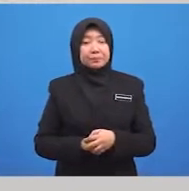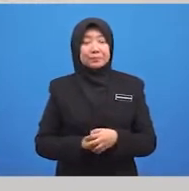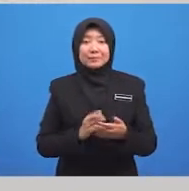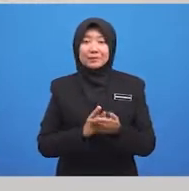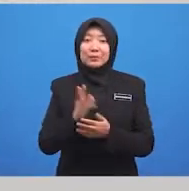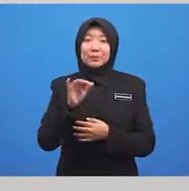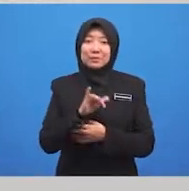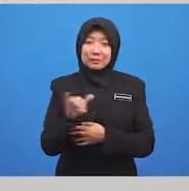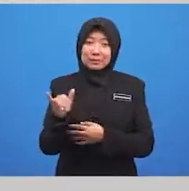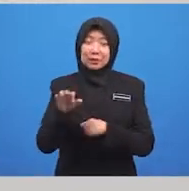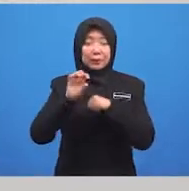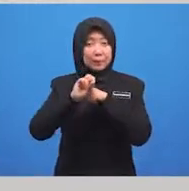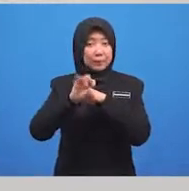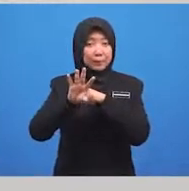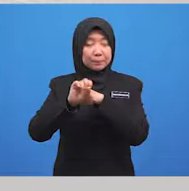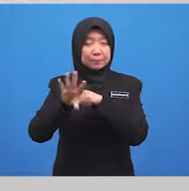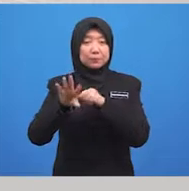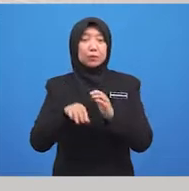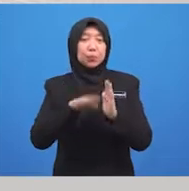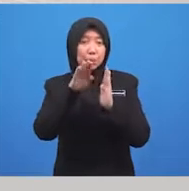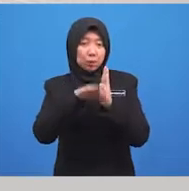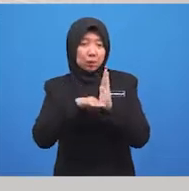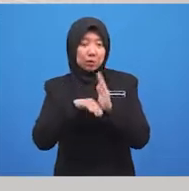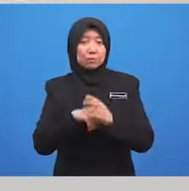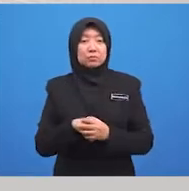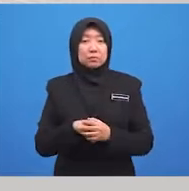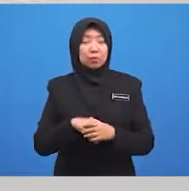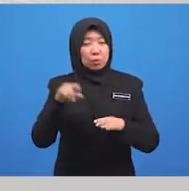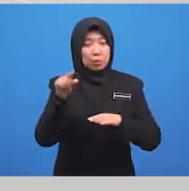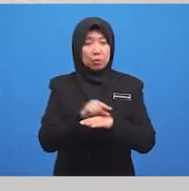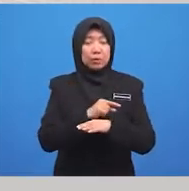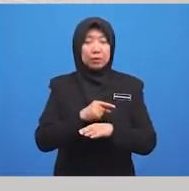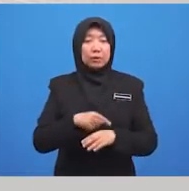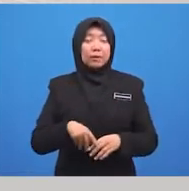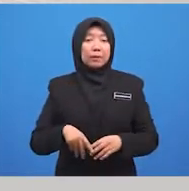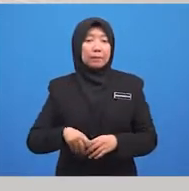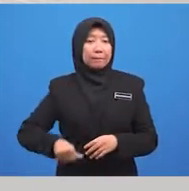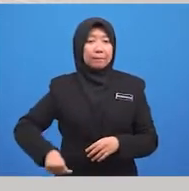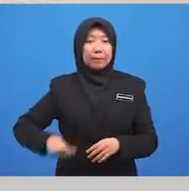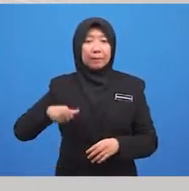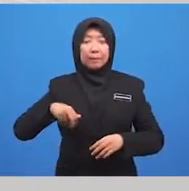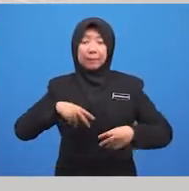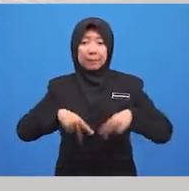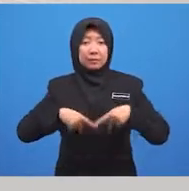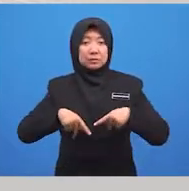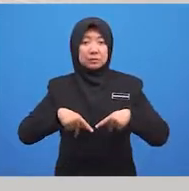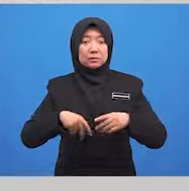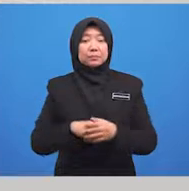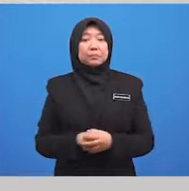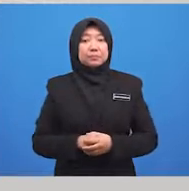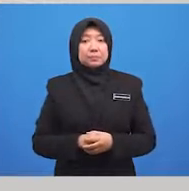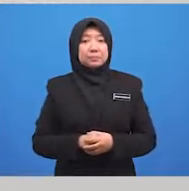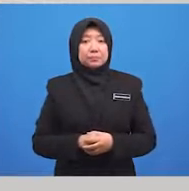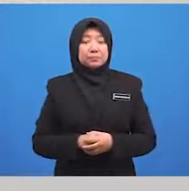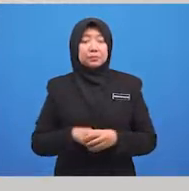Seterusnya adalah kempen Kurangkan Penggunaan Beg Plastik dan Hari Tanpa Beg Plastik. Dalam